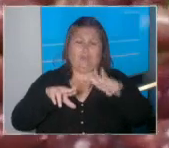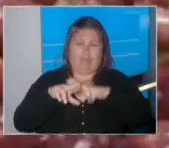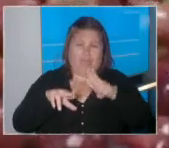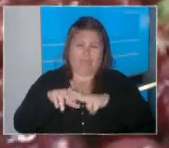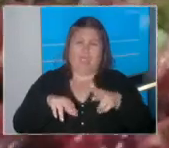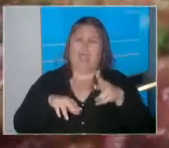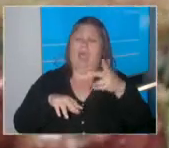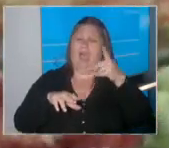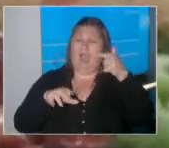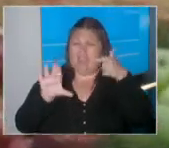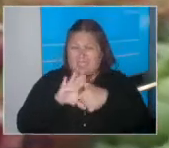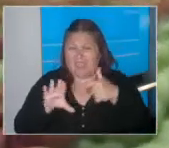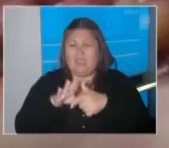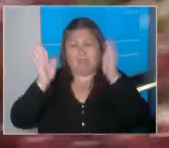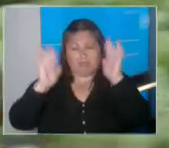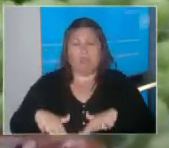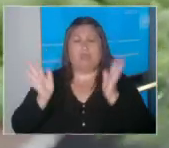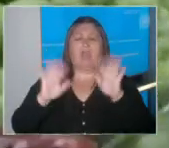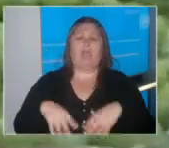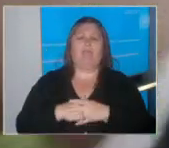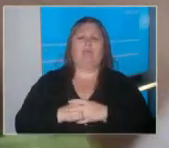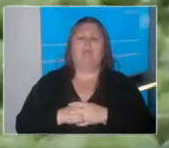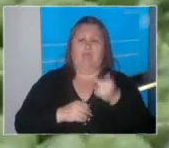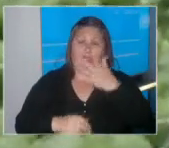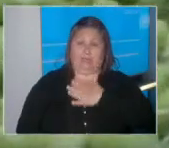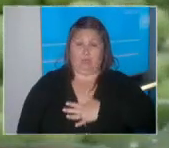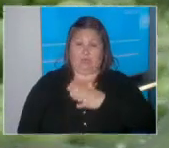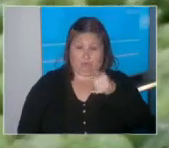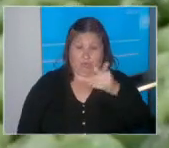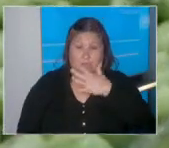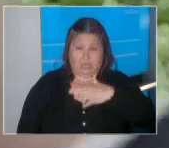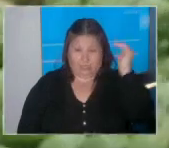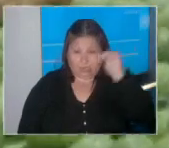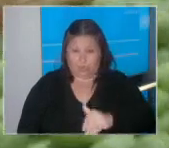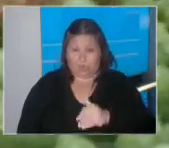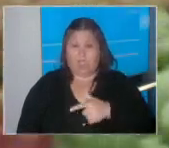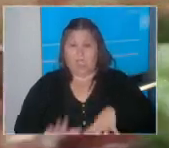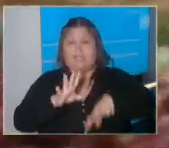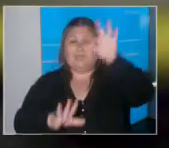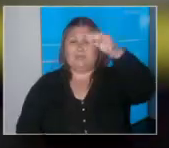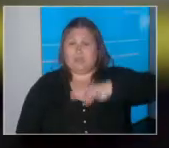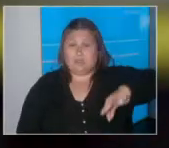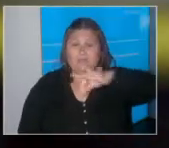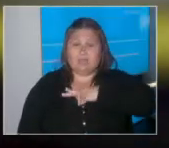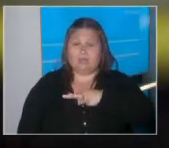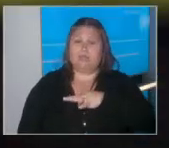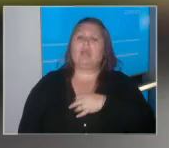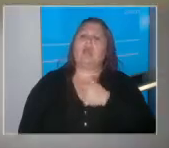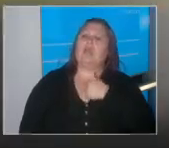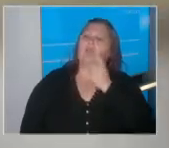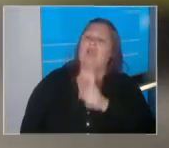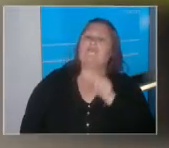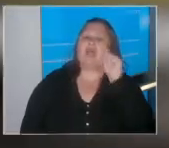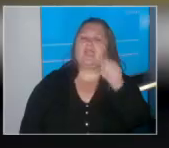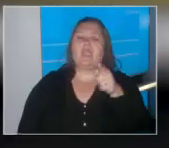שמעתם? נוריד את הדלק גם. כן. אתם רוצים שהם ירדו? כן. אז תצביעו בשבילנו. חייב להגיע בעצמי